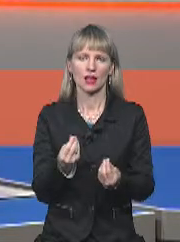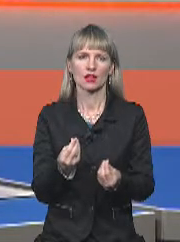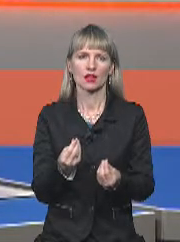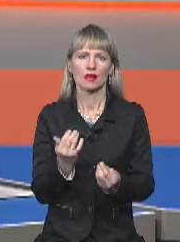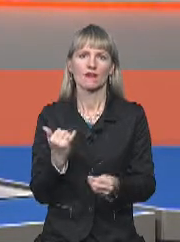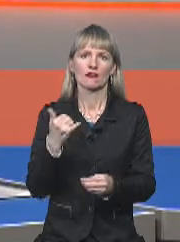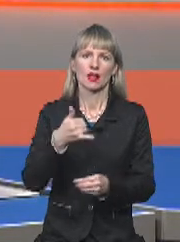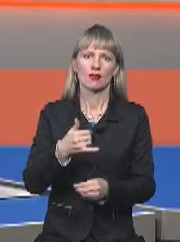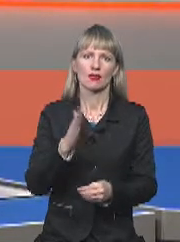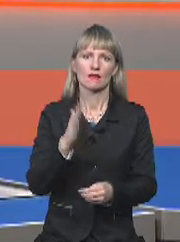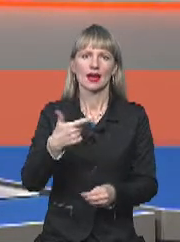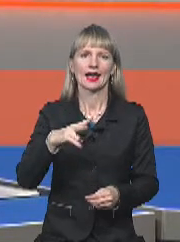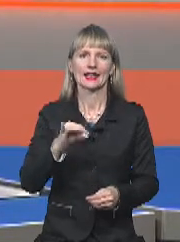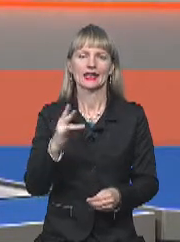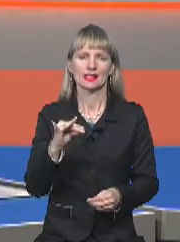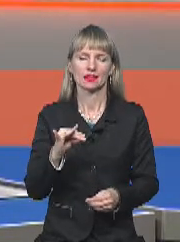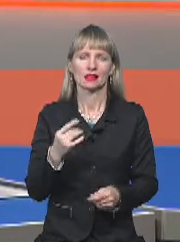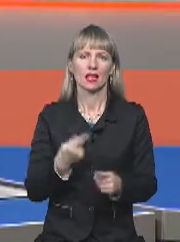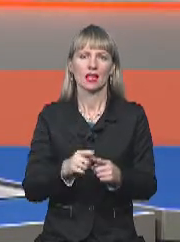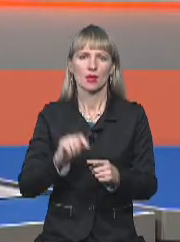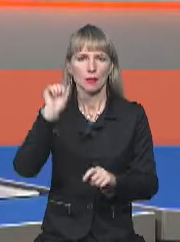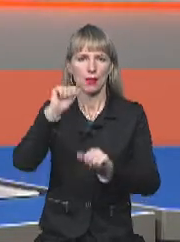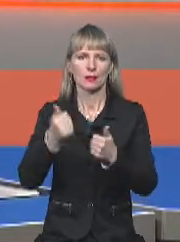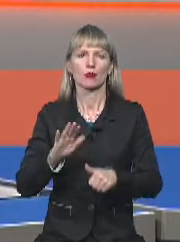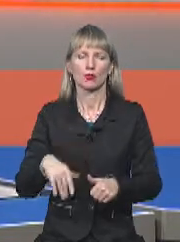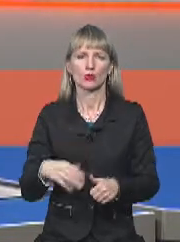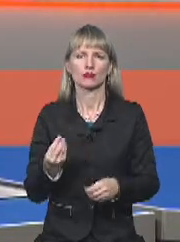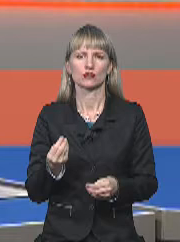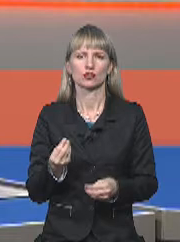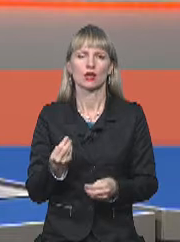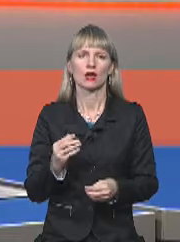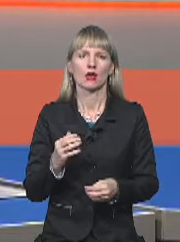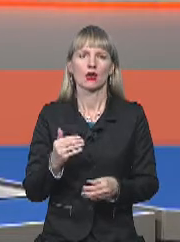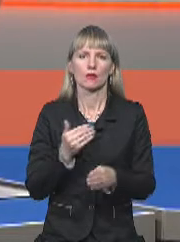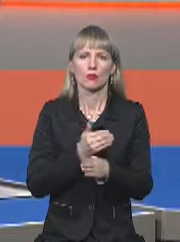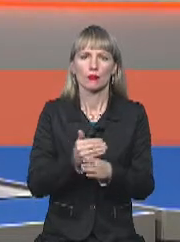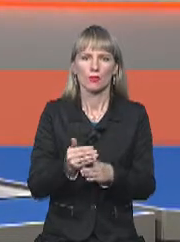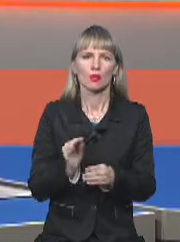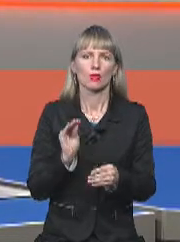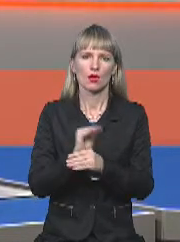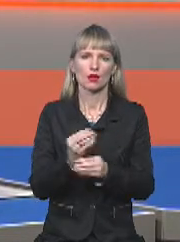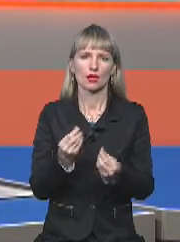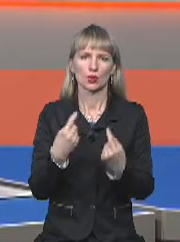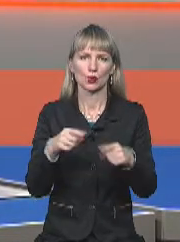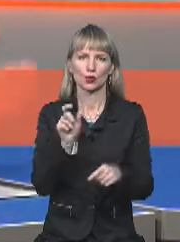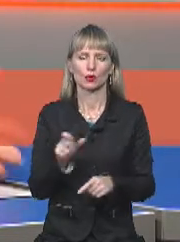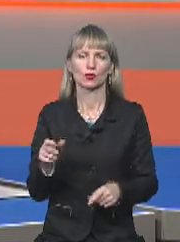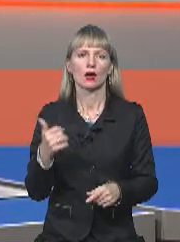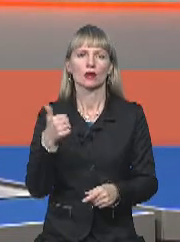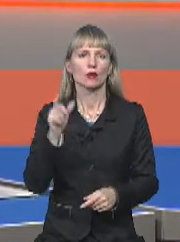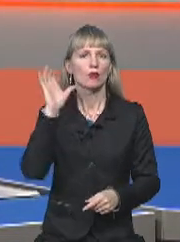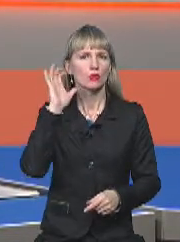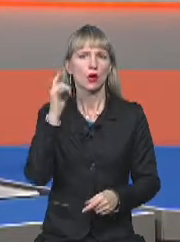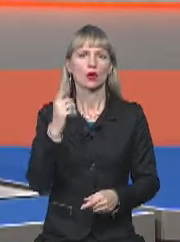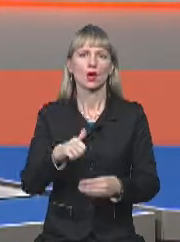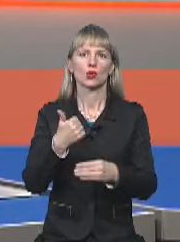глині виливав цей пам'ятник. Уже потім долучилися меценати, там є. Я хочу сказати, от ми так гарно послухали, одна очільниця